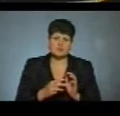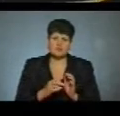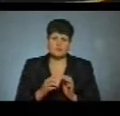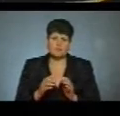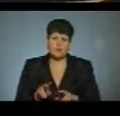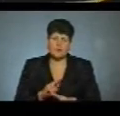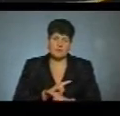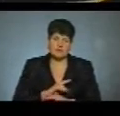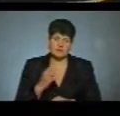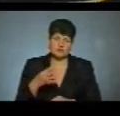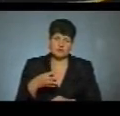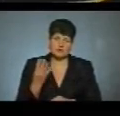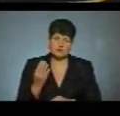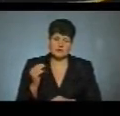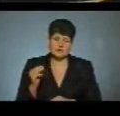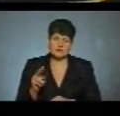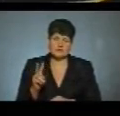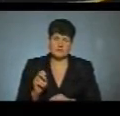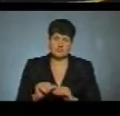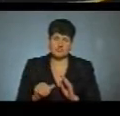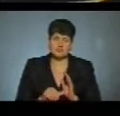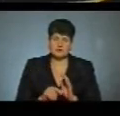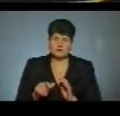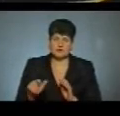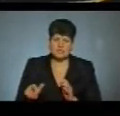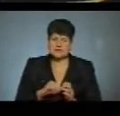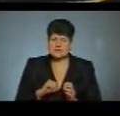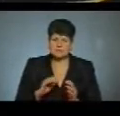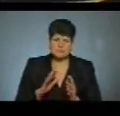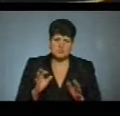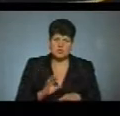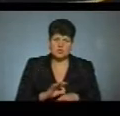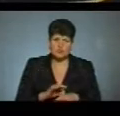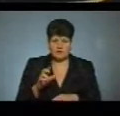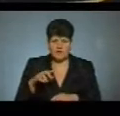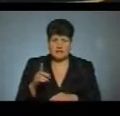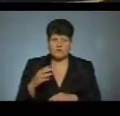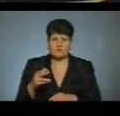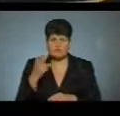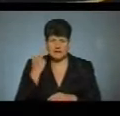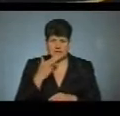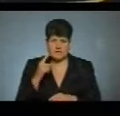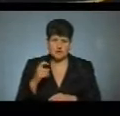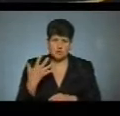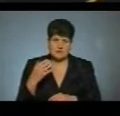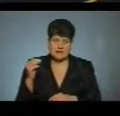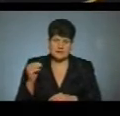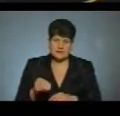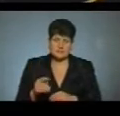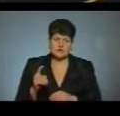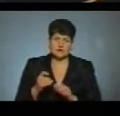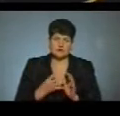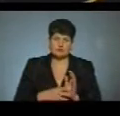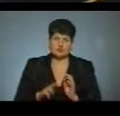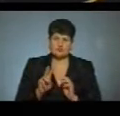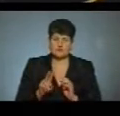людей, померли 44 тисячі 216 осіб. Найбільше хворих у країнах Європи зараз є в Італії – 105 тисяч 792